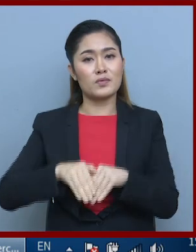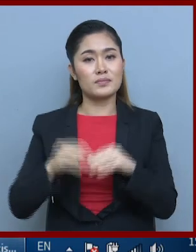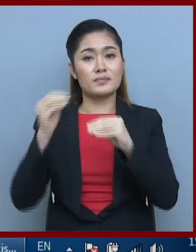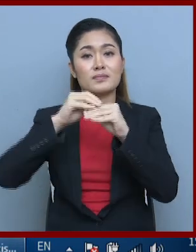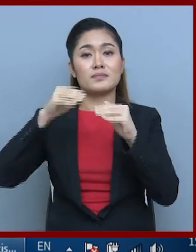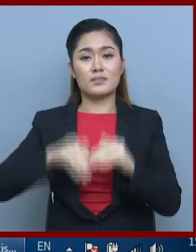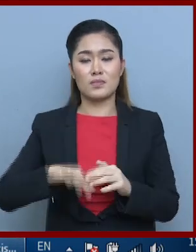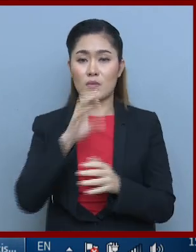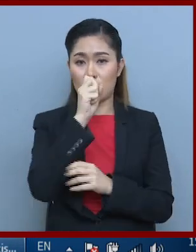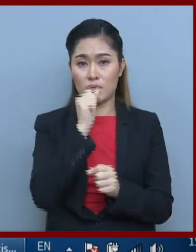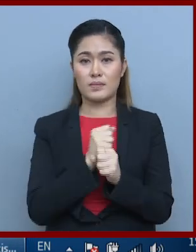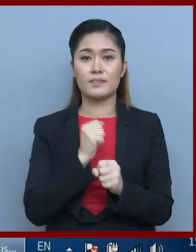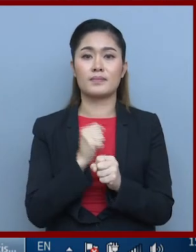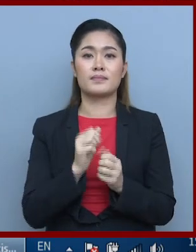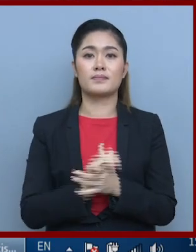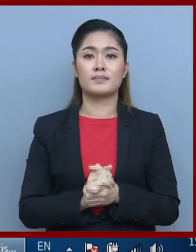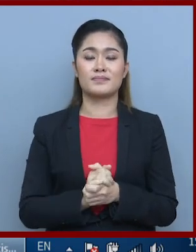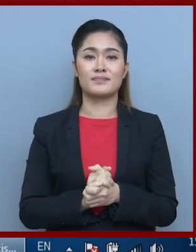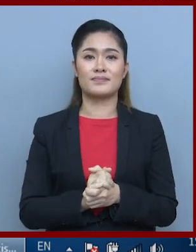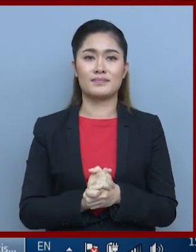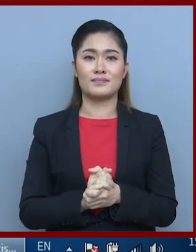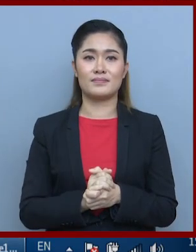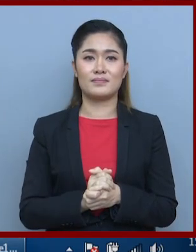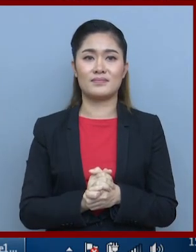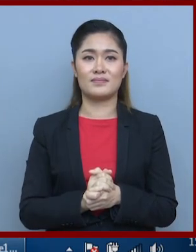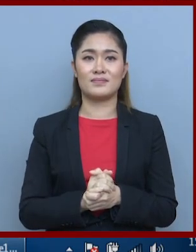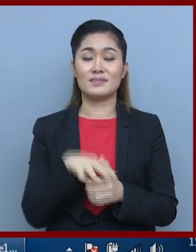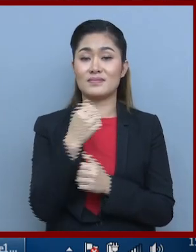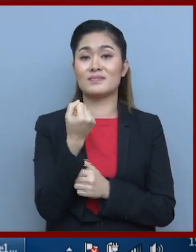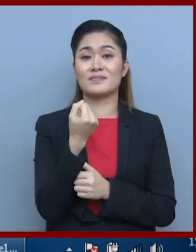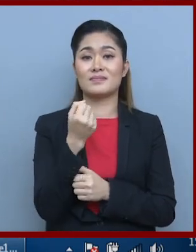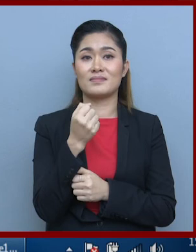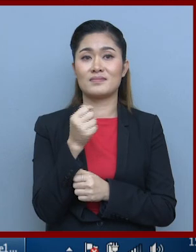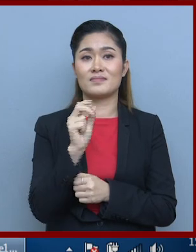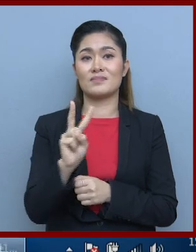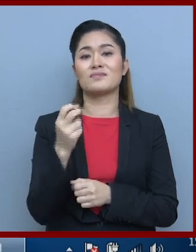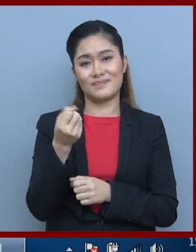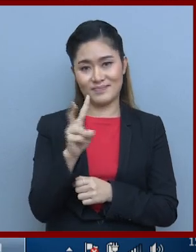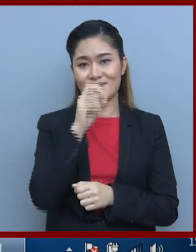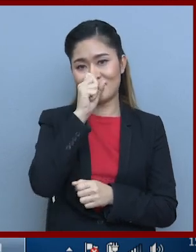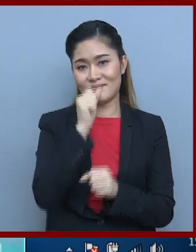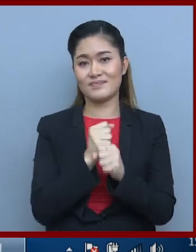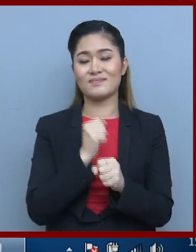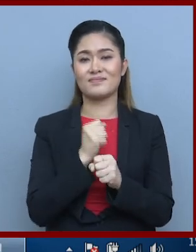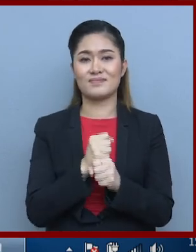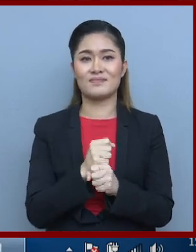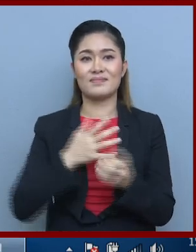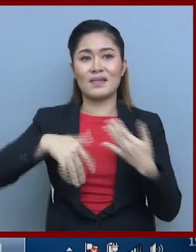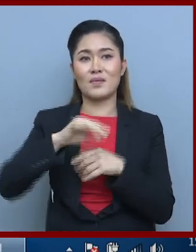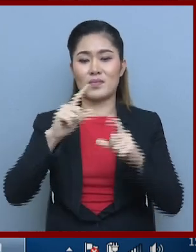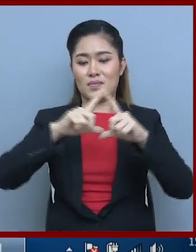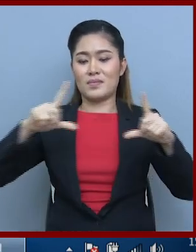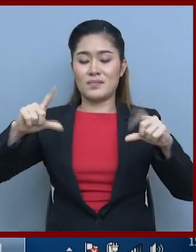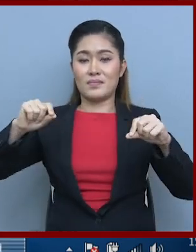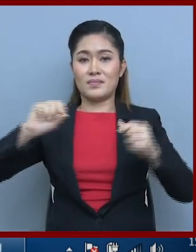ยเรามาว่ากันถึงใบงานที่12เลยนะทุกคนเปิดโป